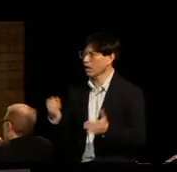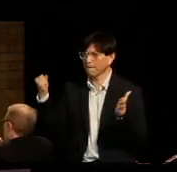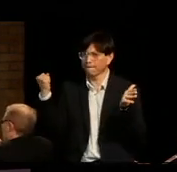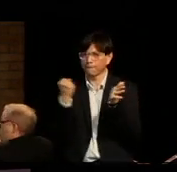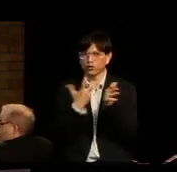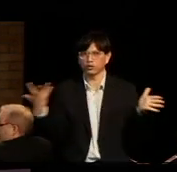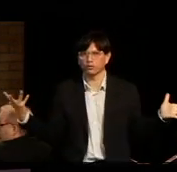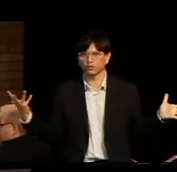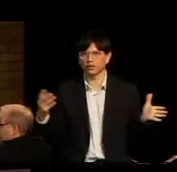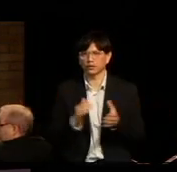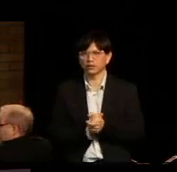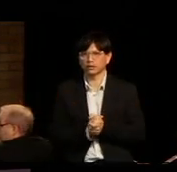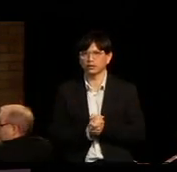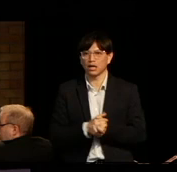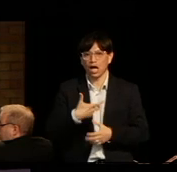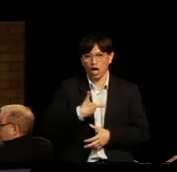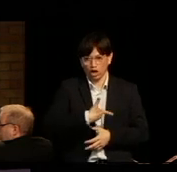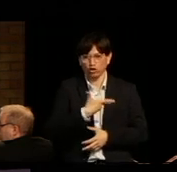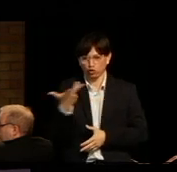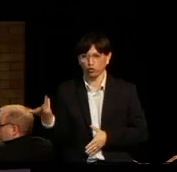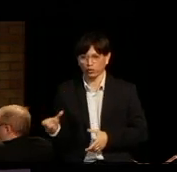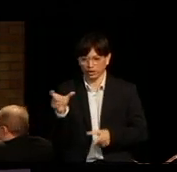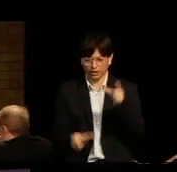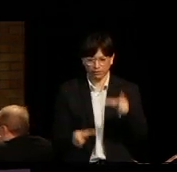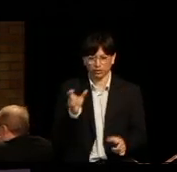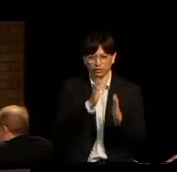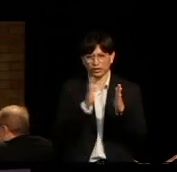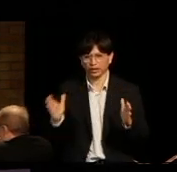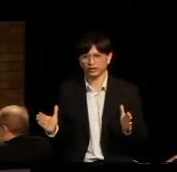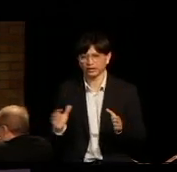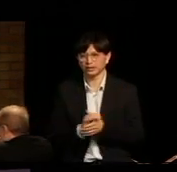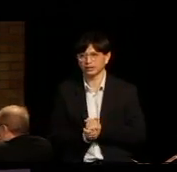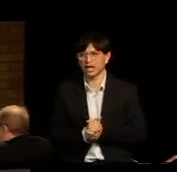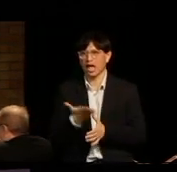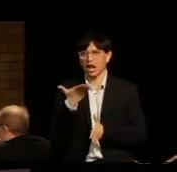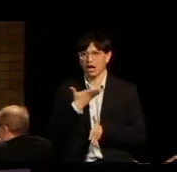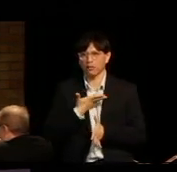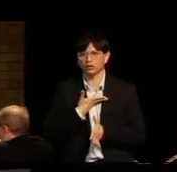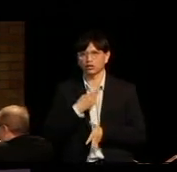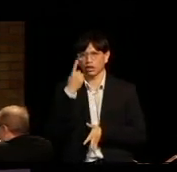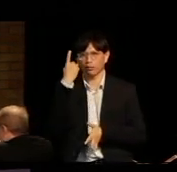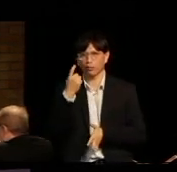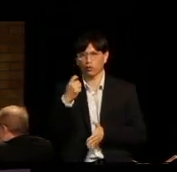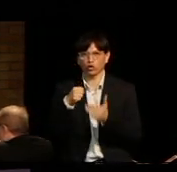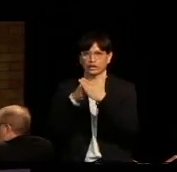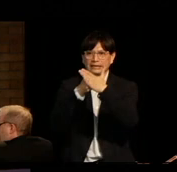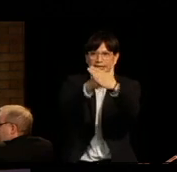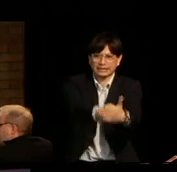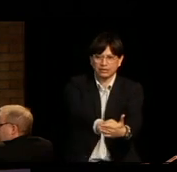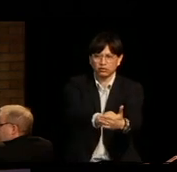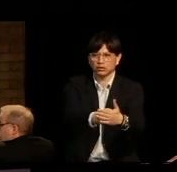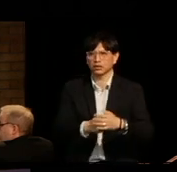la questione del numero dei catechisti e la questione della presenza di un catechista di sostegno